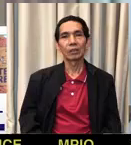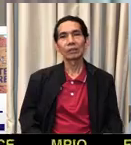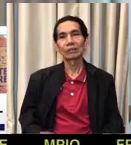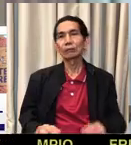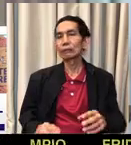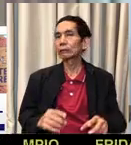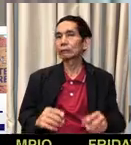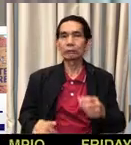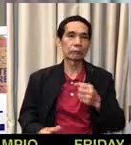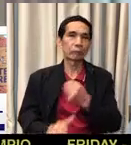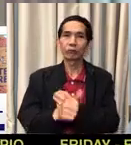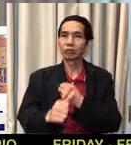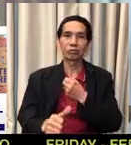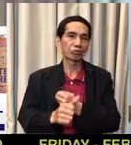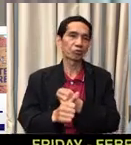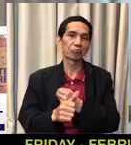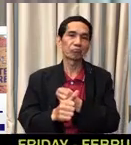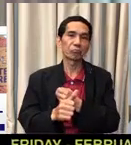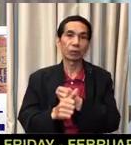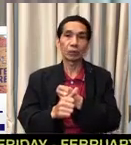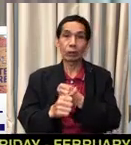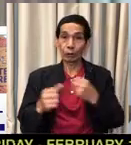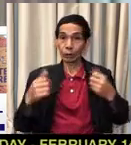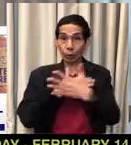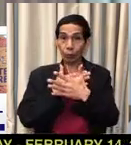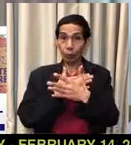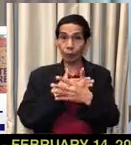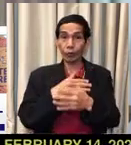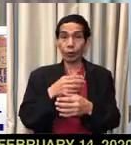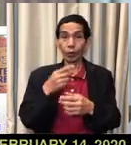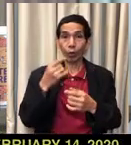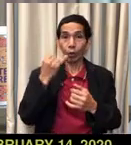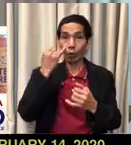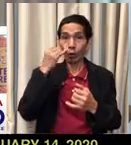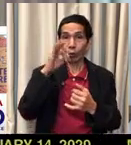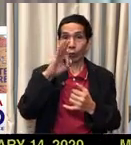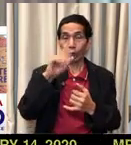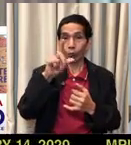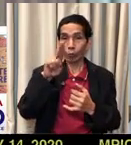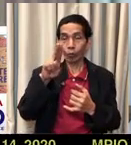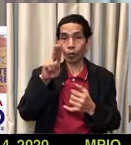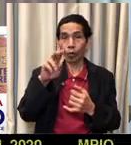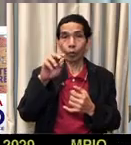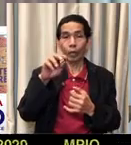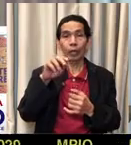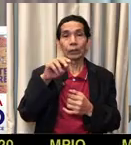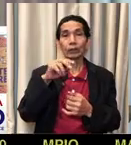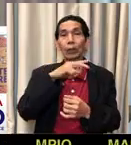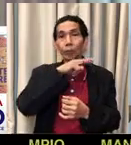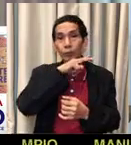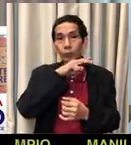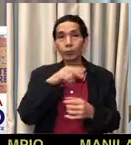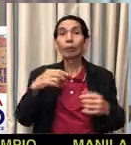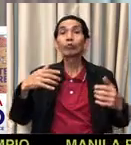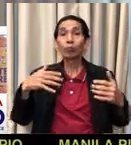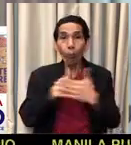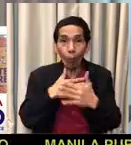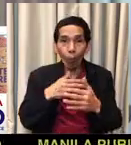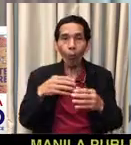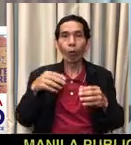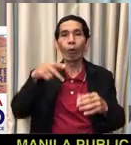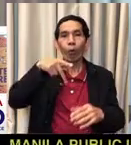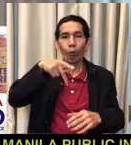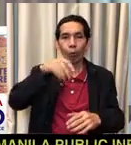Delikado po yan. Kung takot kayo sa flu o sa NCOV, o mas matakot kayo sa polio.